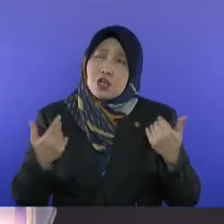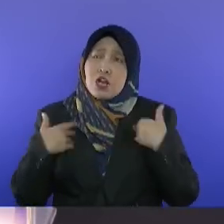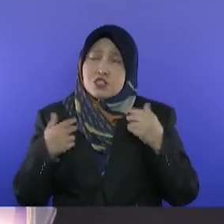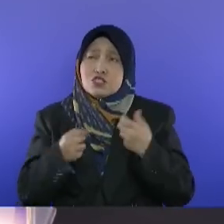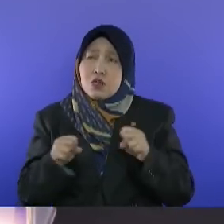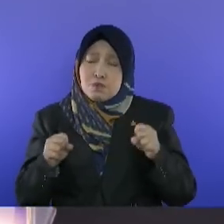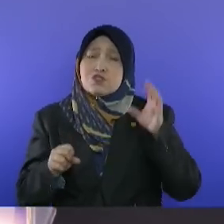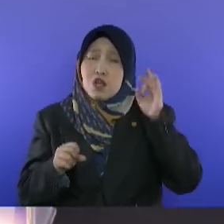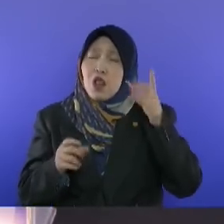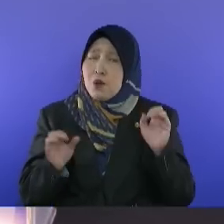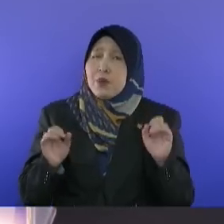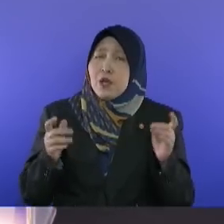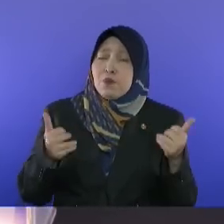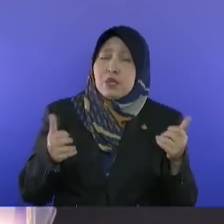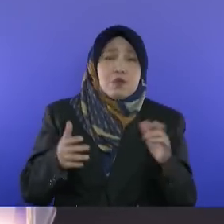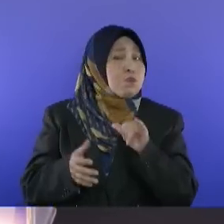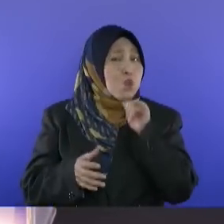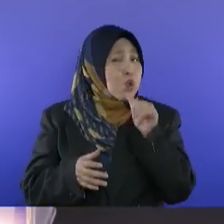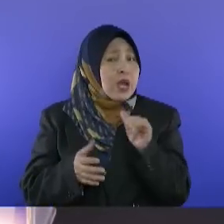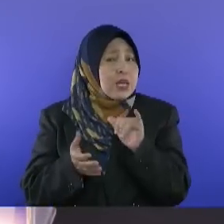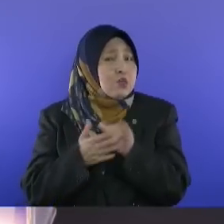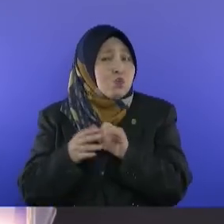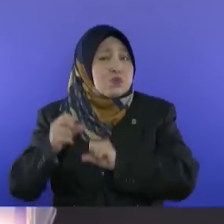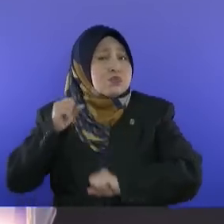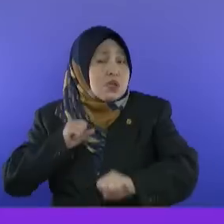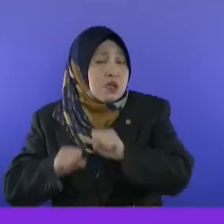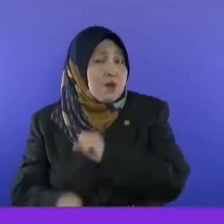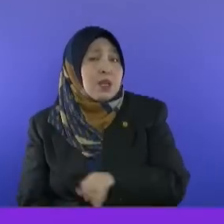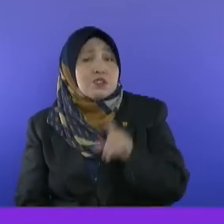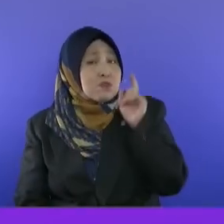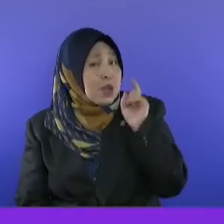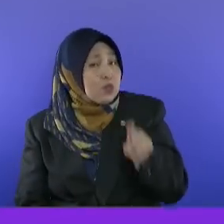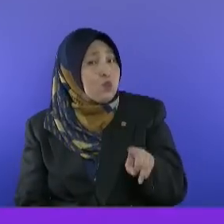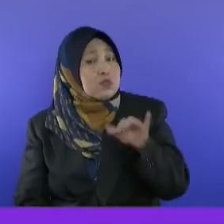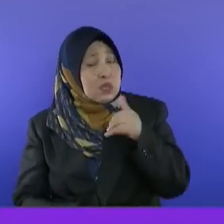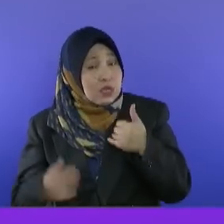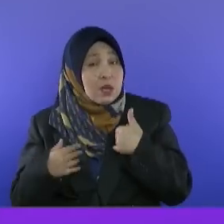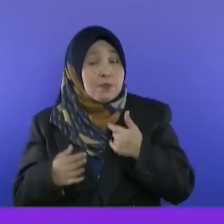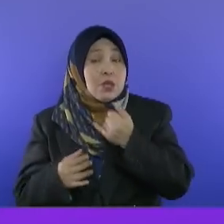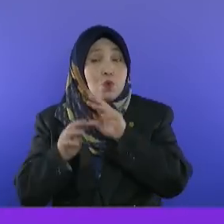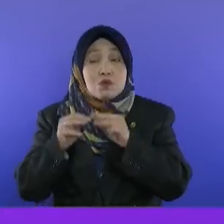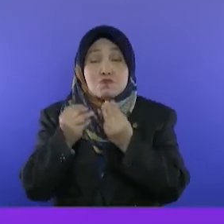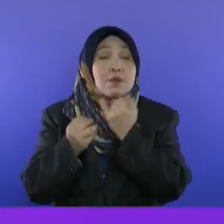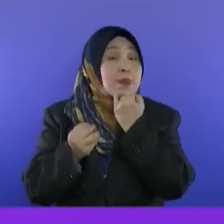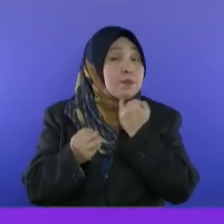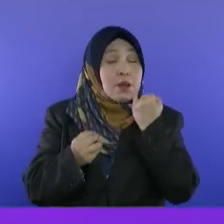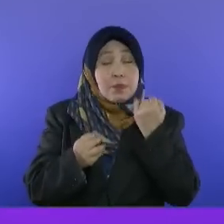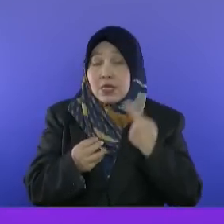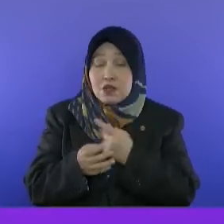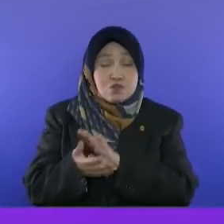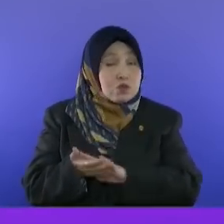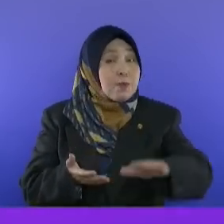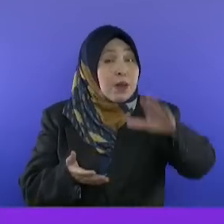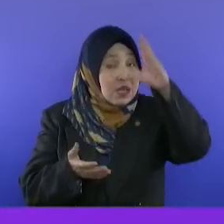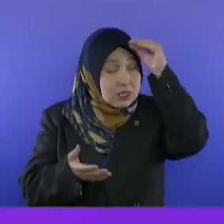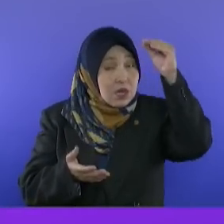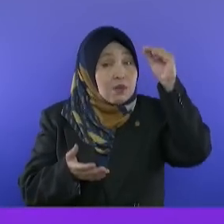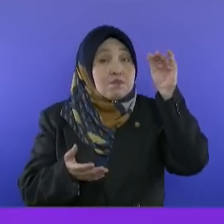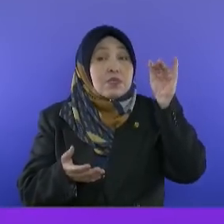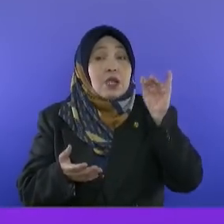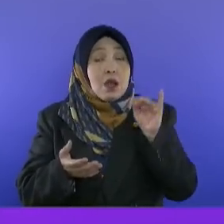coba masuk surga bukan itu sikap yang sepatunya kerennya Bani Israil ini sudah pun kita belajar sebelum ini jika kita jadi